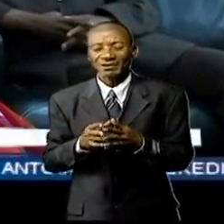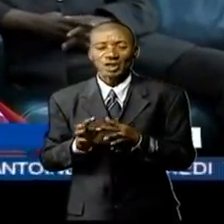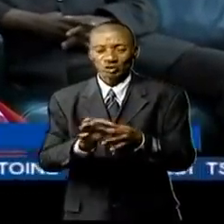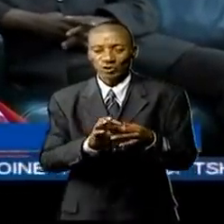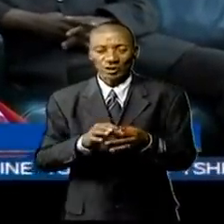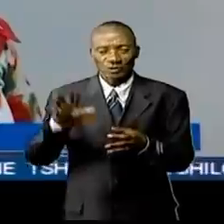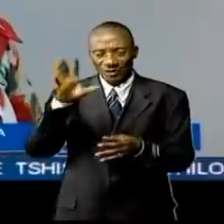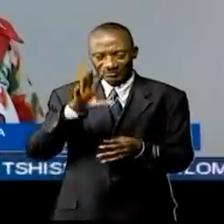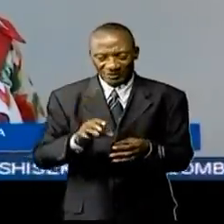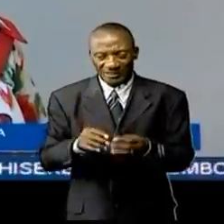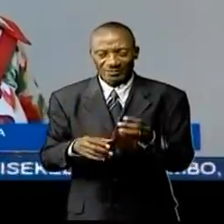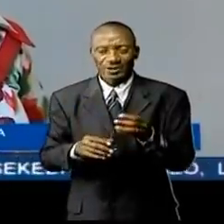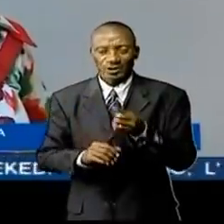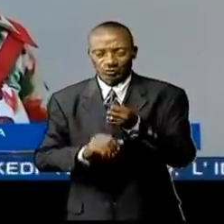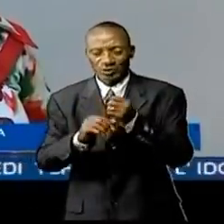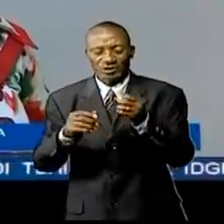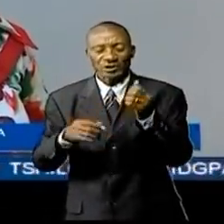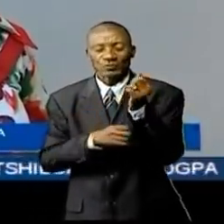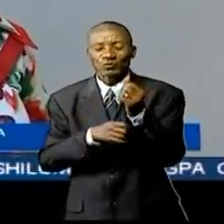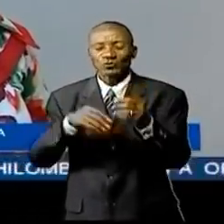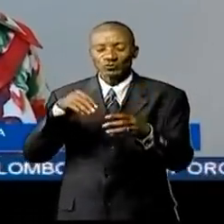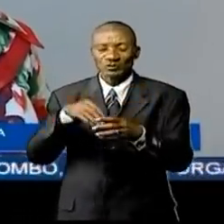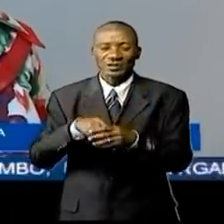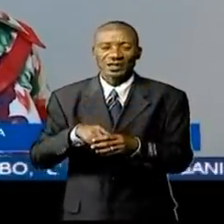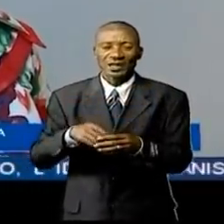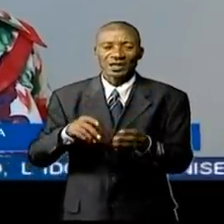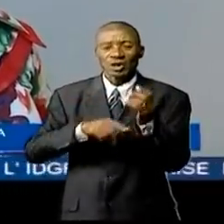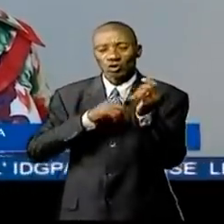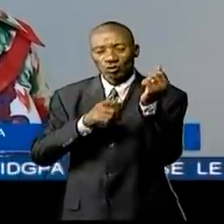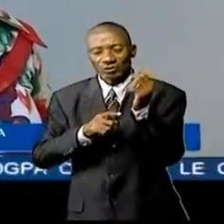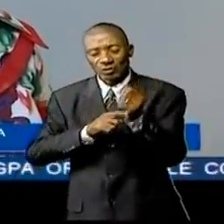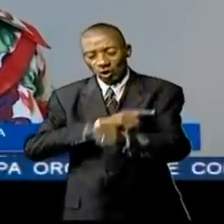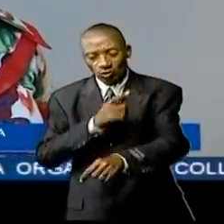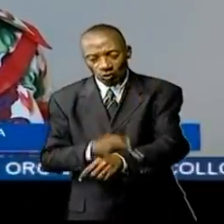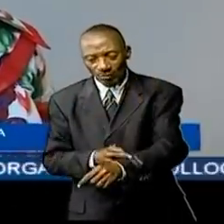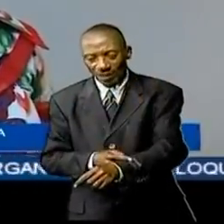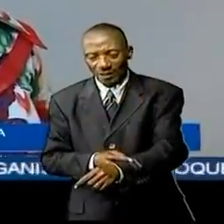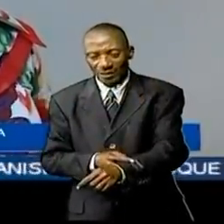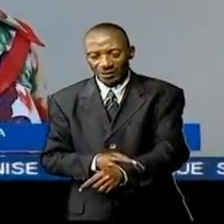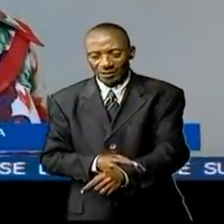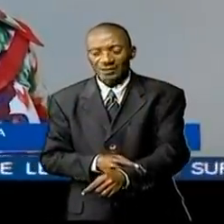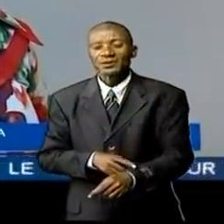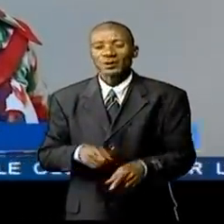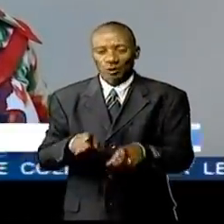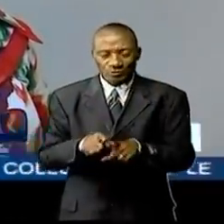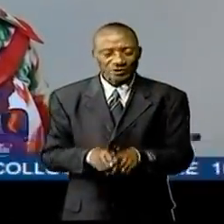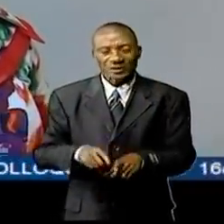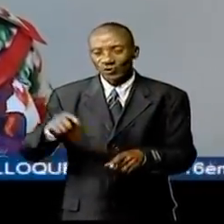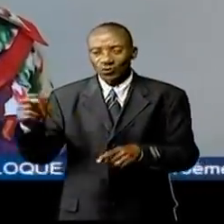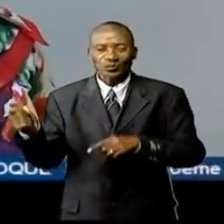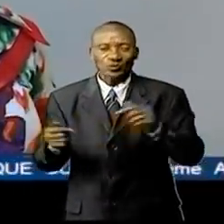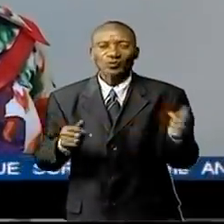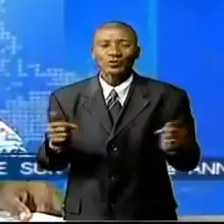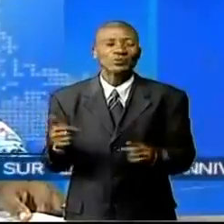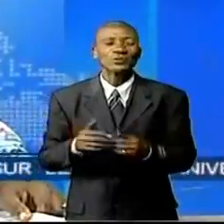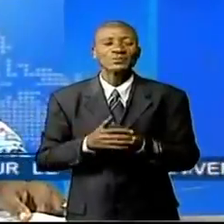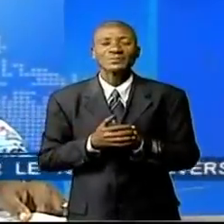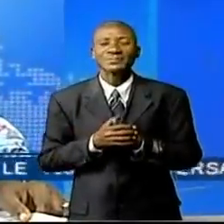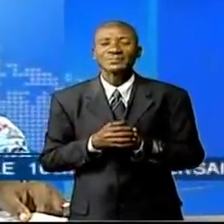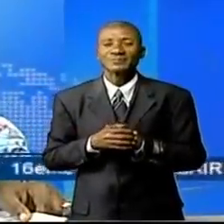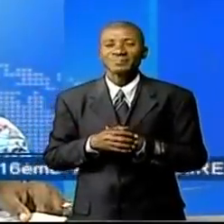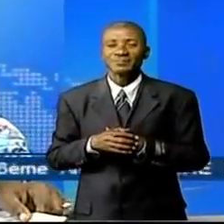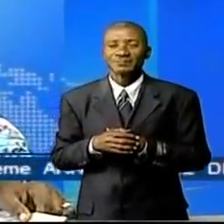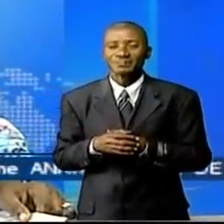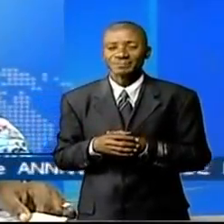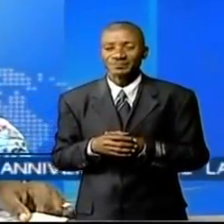l'éruption volcanique de l'année dernière, doivent tenir bon et continuer à résister car l'Afrique tout entière pense à eux.